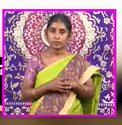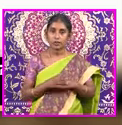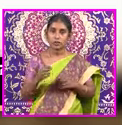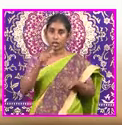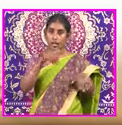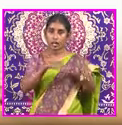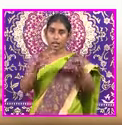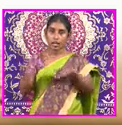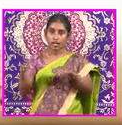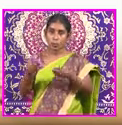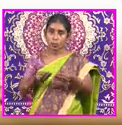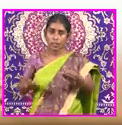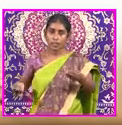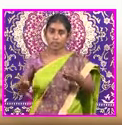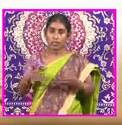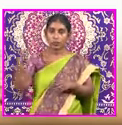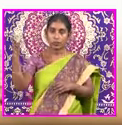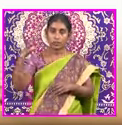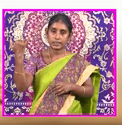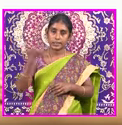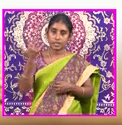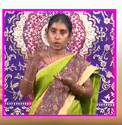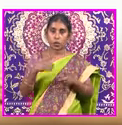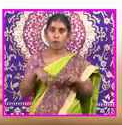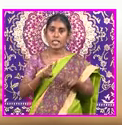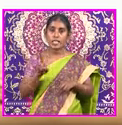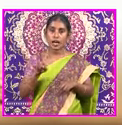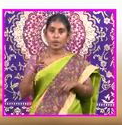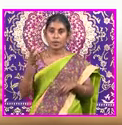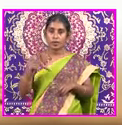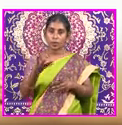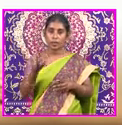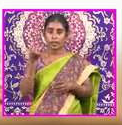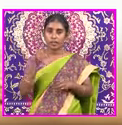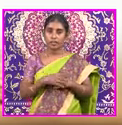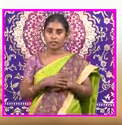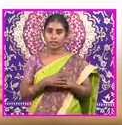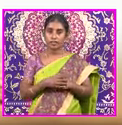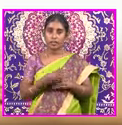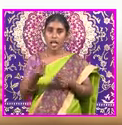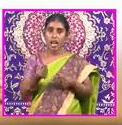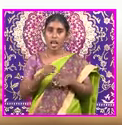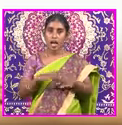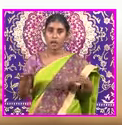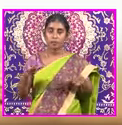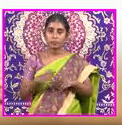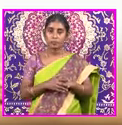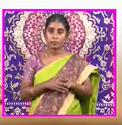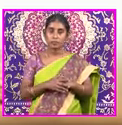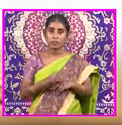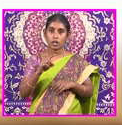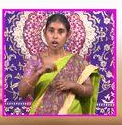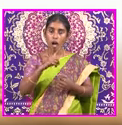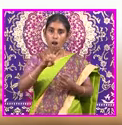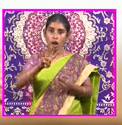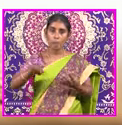நிலத்தால் சொல்லப்பட்ட பகுதி. இப்போ டெல்லின்னு எடுத்துப்போம், இருந்து இரு ஸ்டேஷனுக்கும் அந்த இரு நிலையத்திற்கும் வித்தியாசத்தை பார்க்கும்போது இங்கே ஒரு மாதிரியான வெப்பநிலை இருக்கும், அங்கே